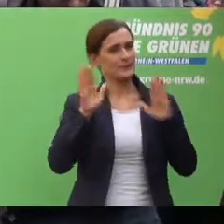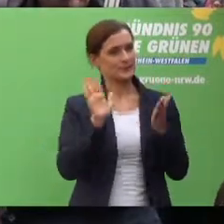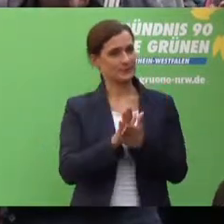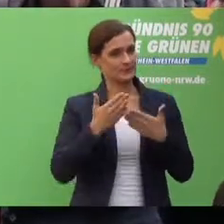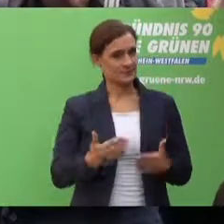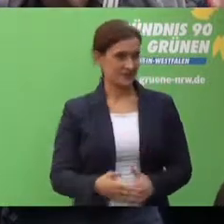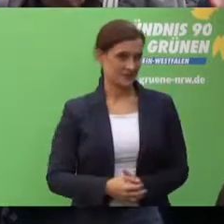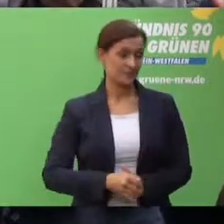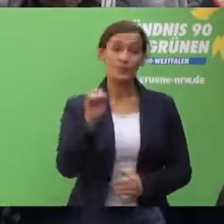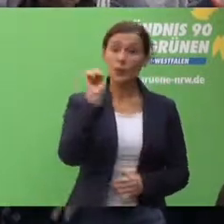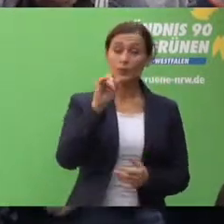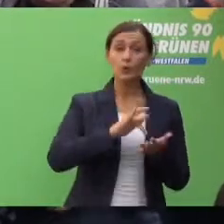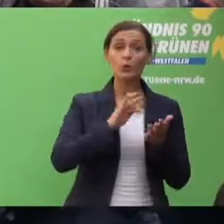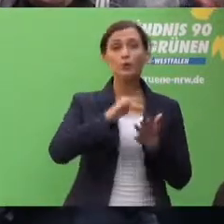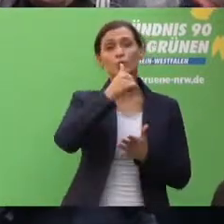Die Junge Union